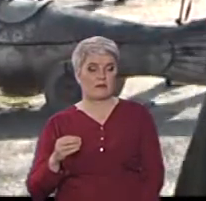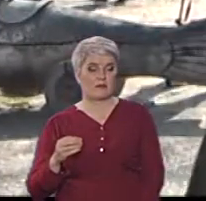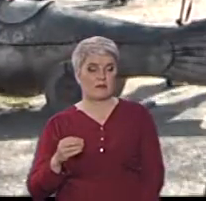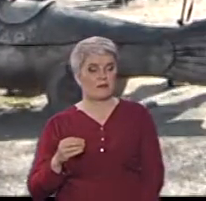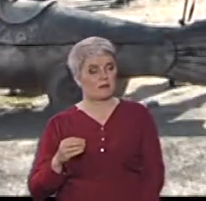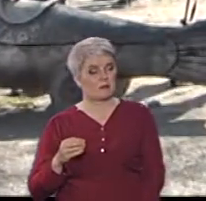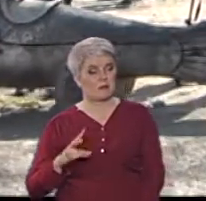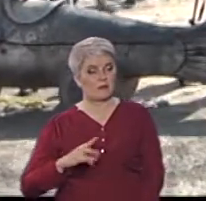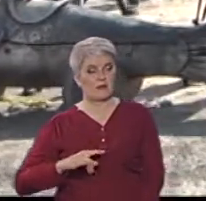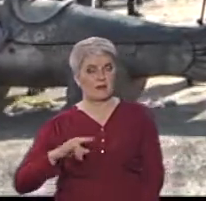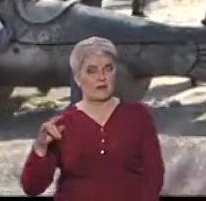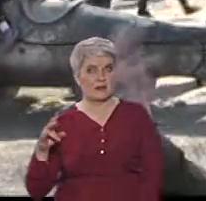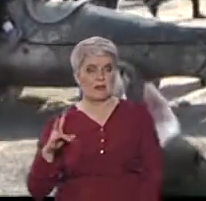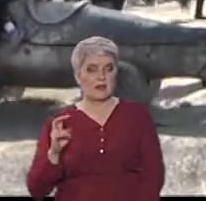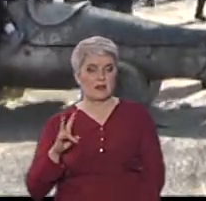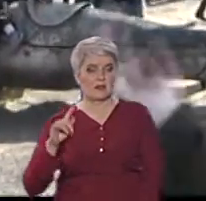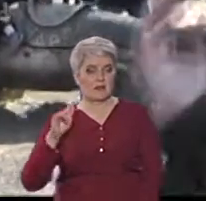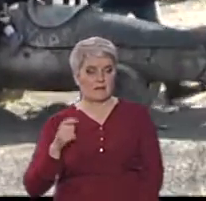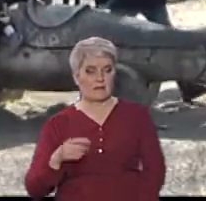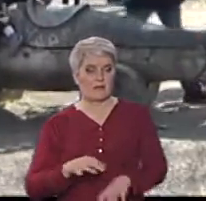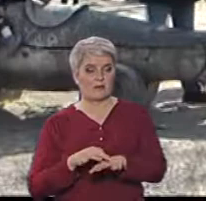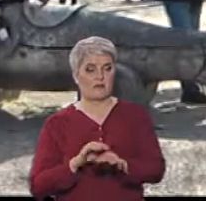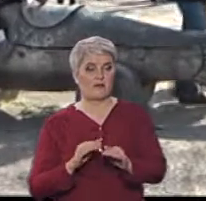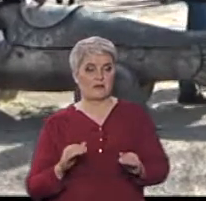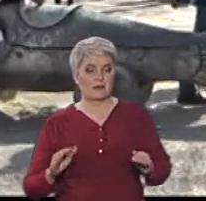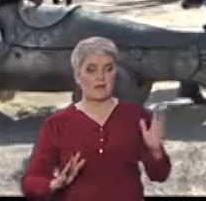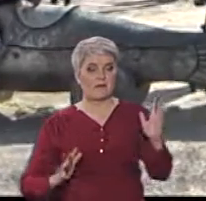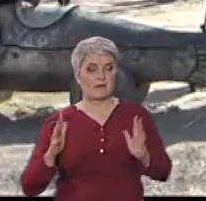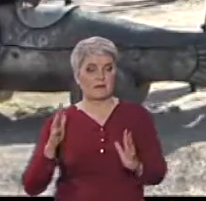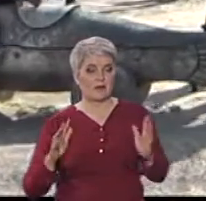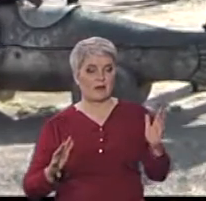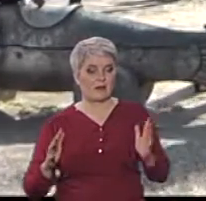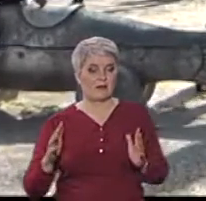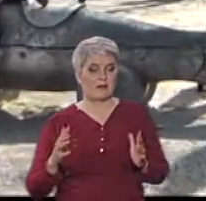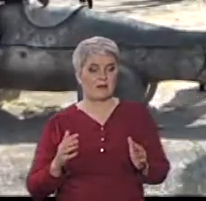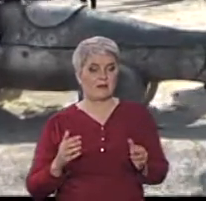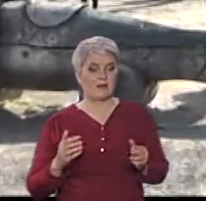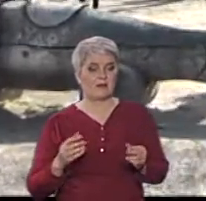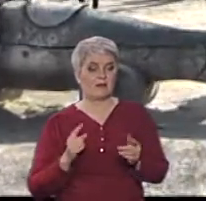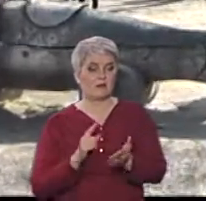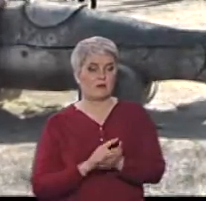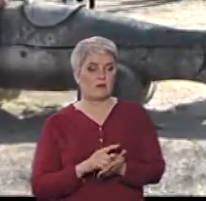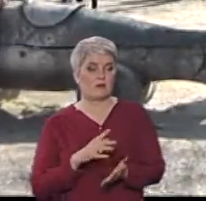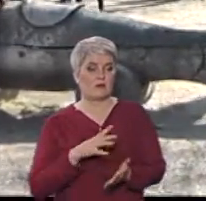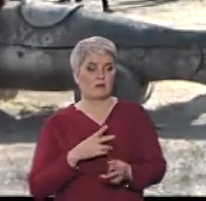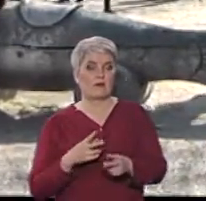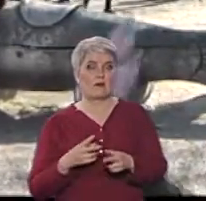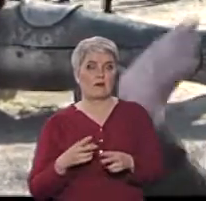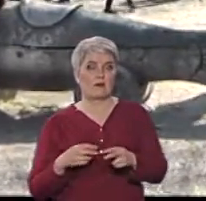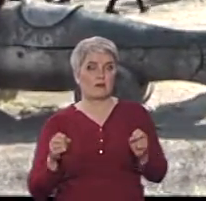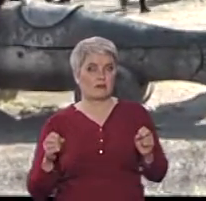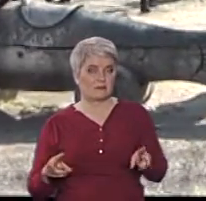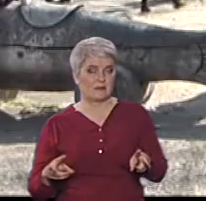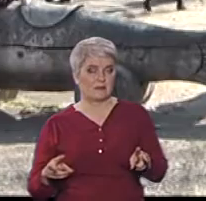летіли літаком. Ми привели дітей у парк, де вони повинні бути в небезпеці, на